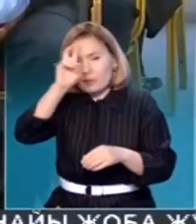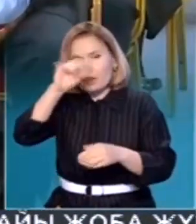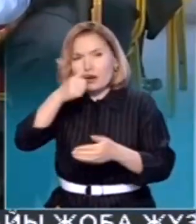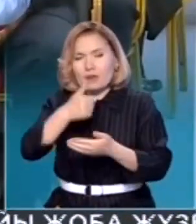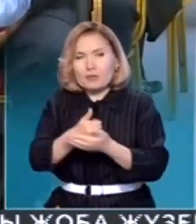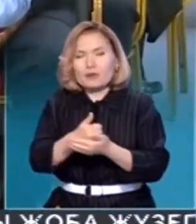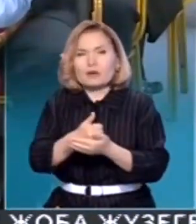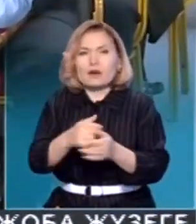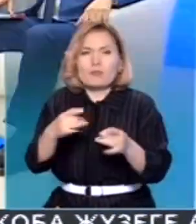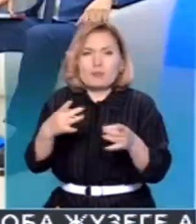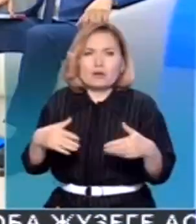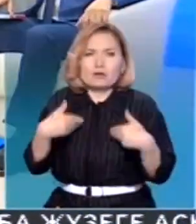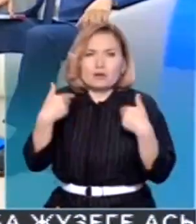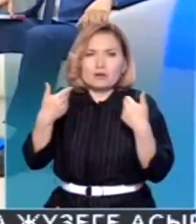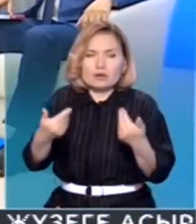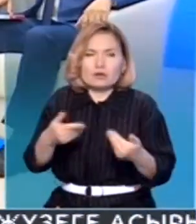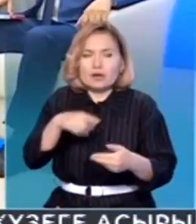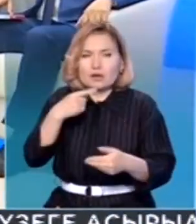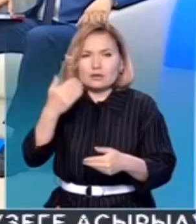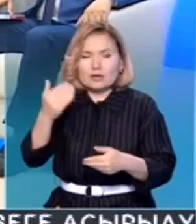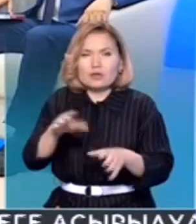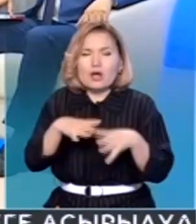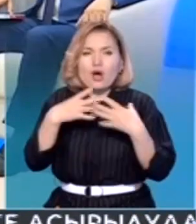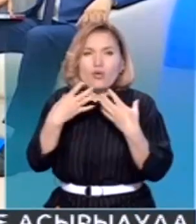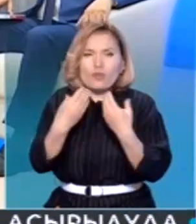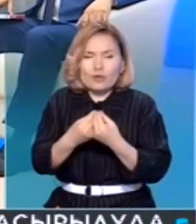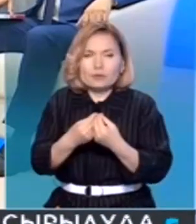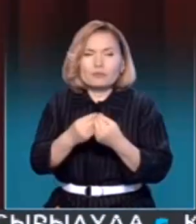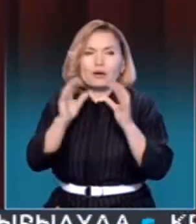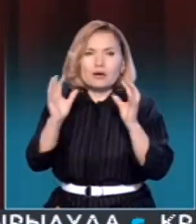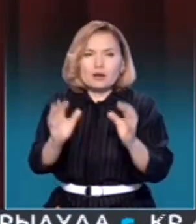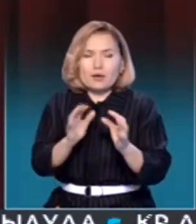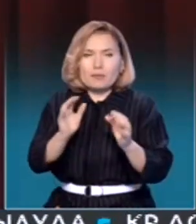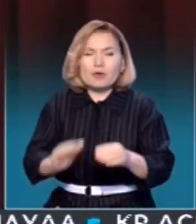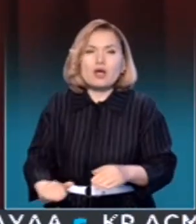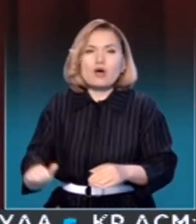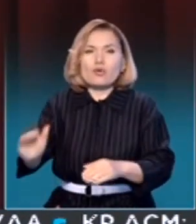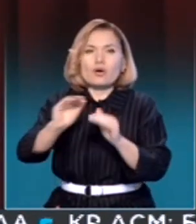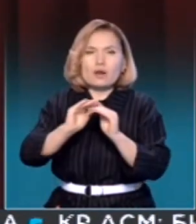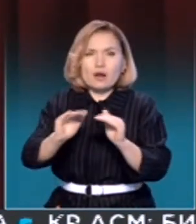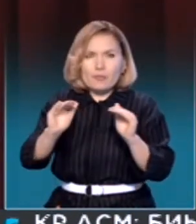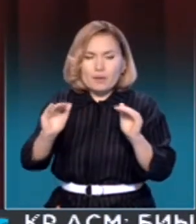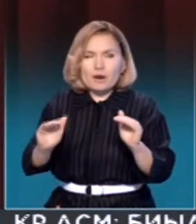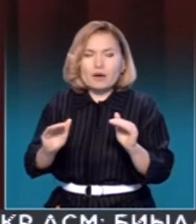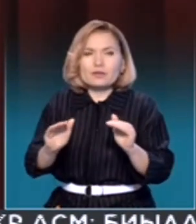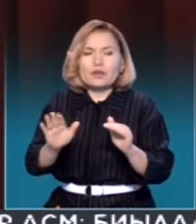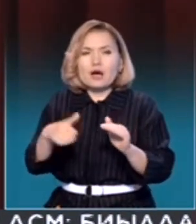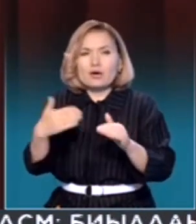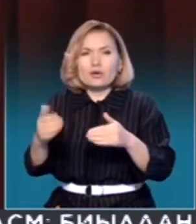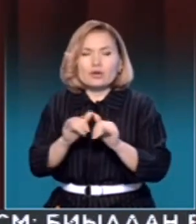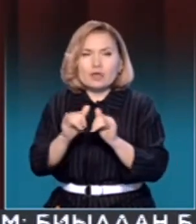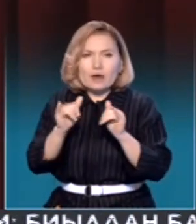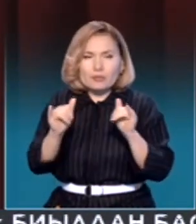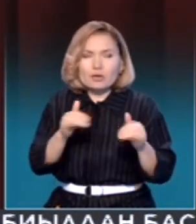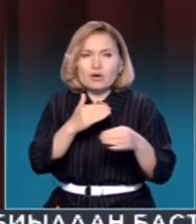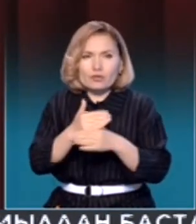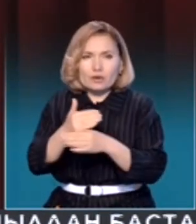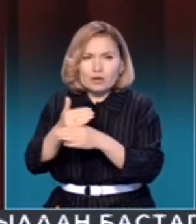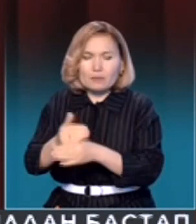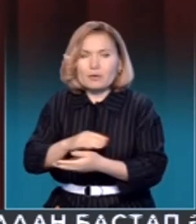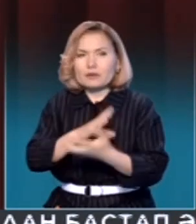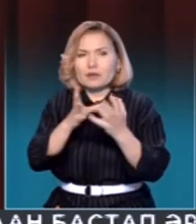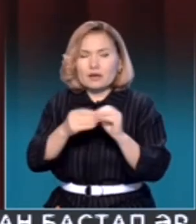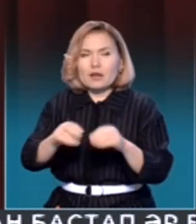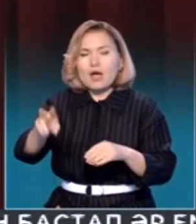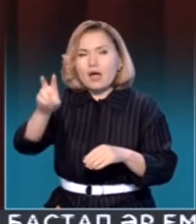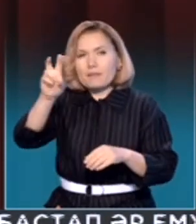басшысының құттықтауын жеткізді. Отбасы институтын нығайту және өскелең ұрпақтың жан-жақты дамуына жағдай жасау